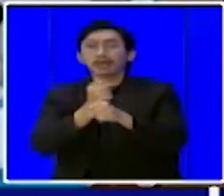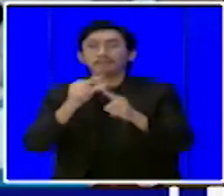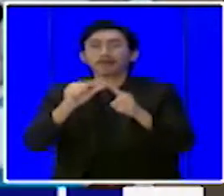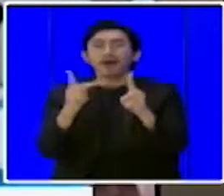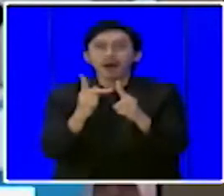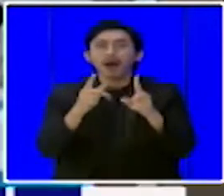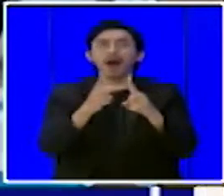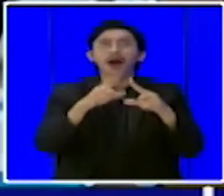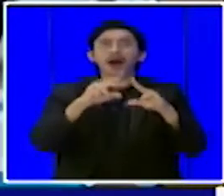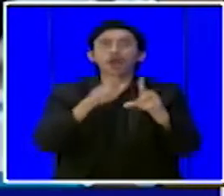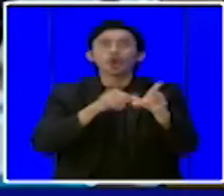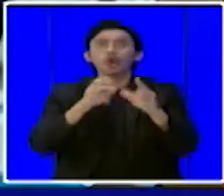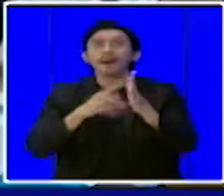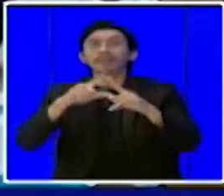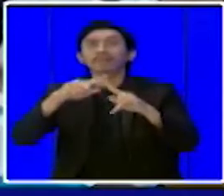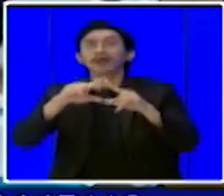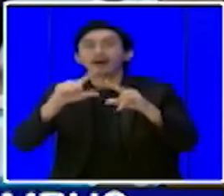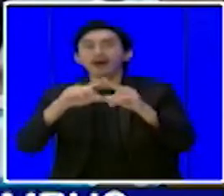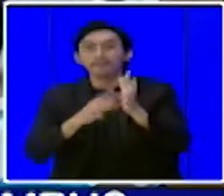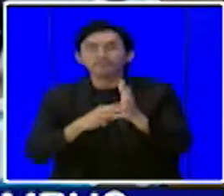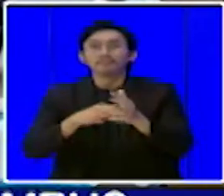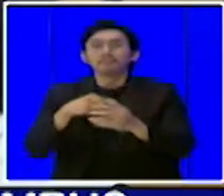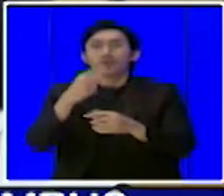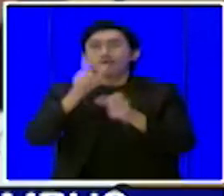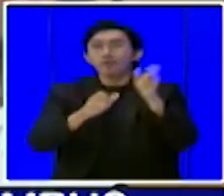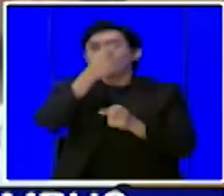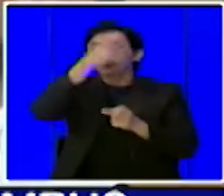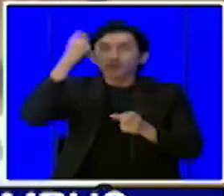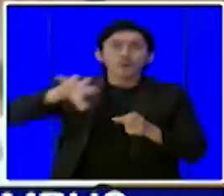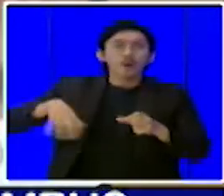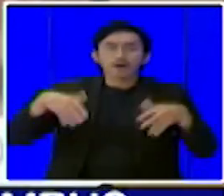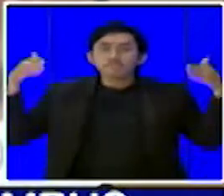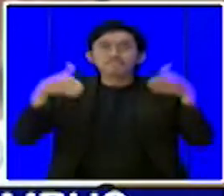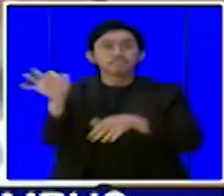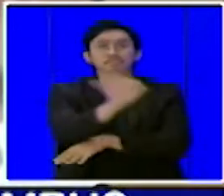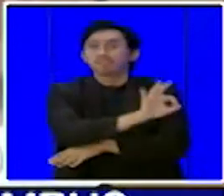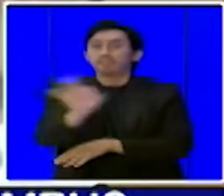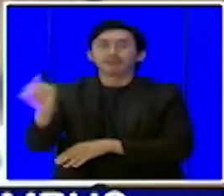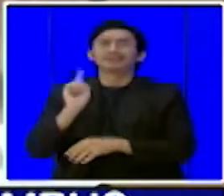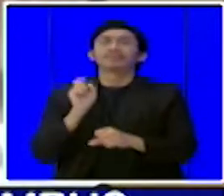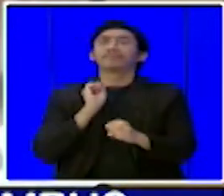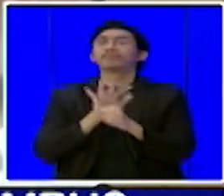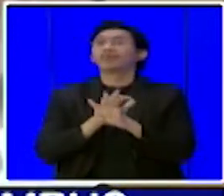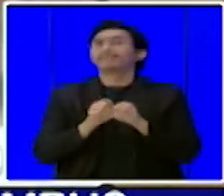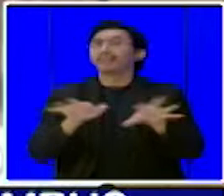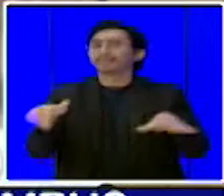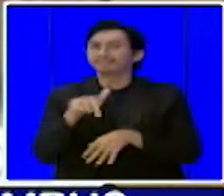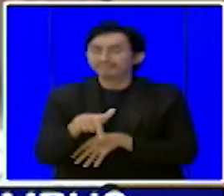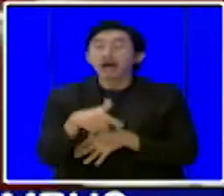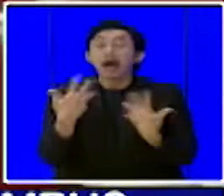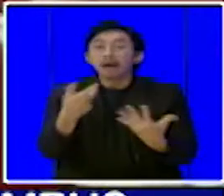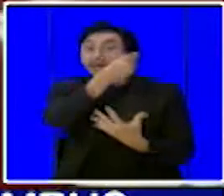dihadiri wisudawan dan keluarganya secara langsung. Terkait wabah virus corona, wisuda dilakukan secara